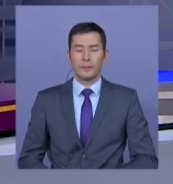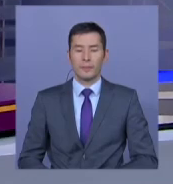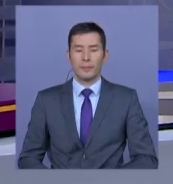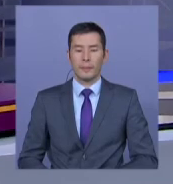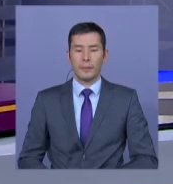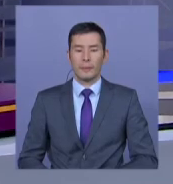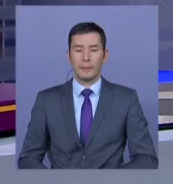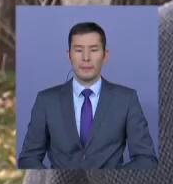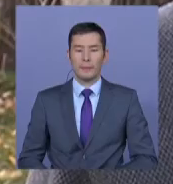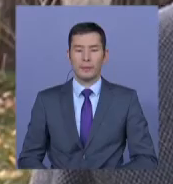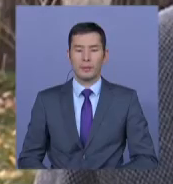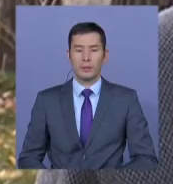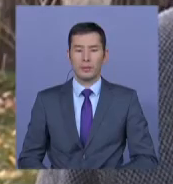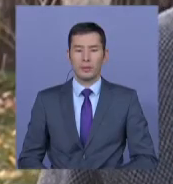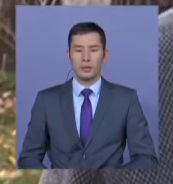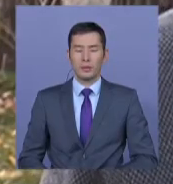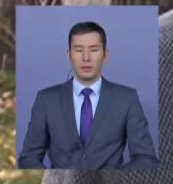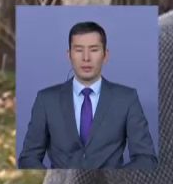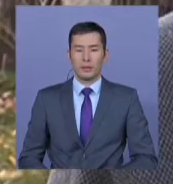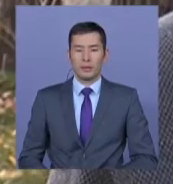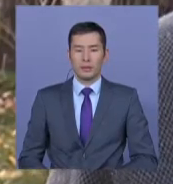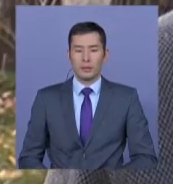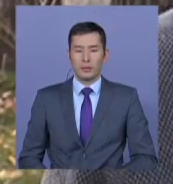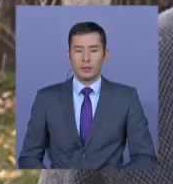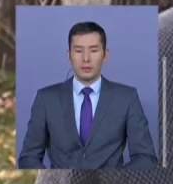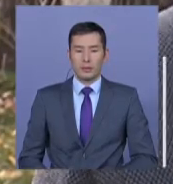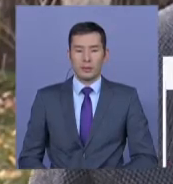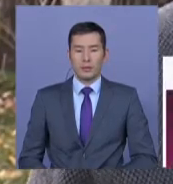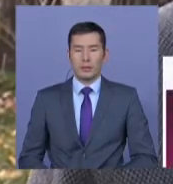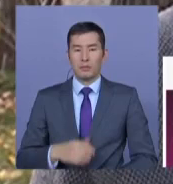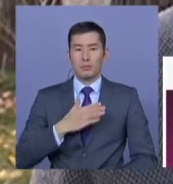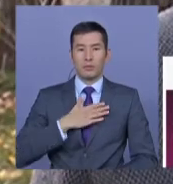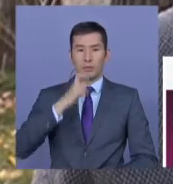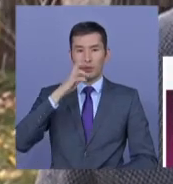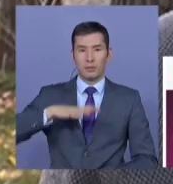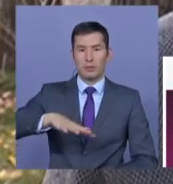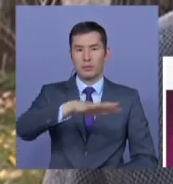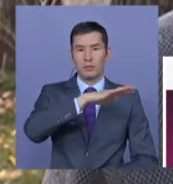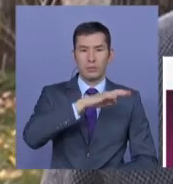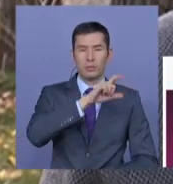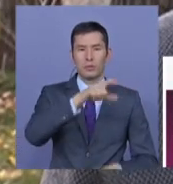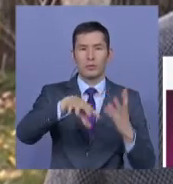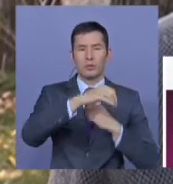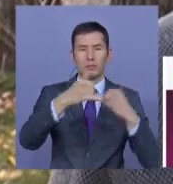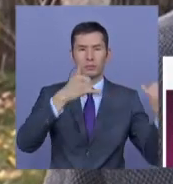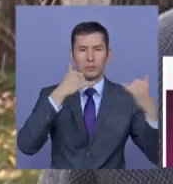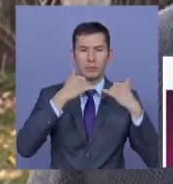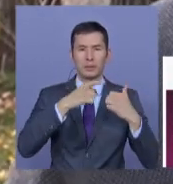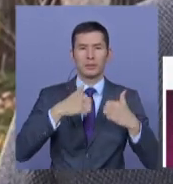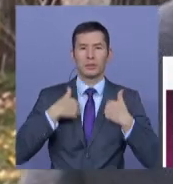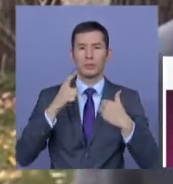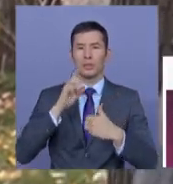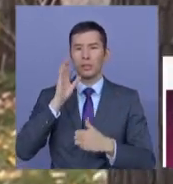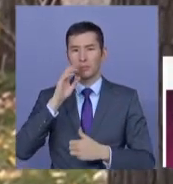материалда. Елімізде қайырымды жандар өте көп екен. Жан жақтан хабарласып, қолынан келген